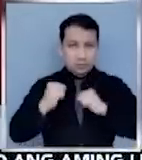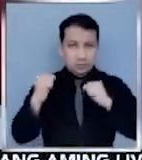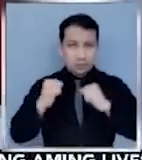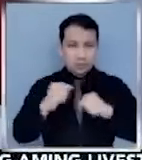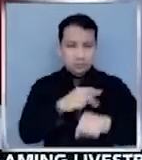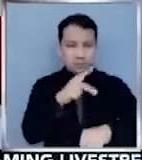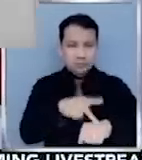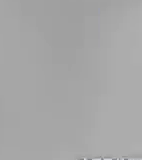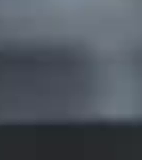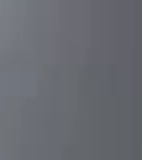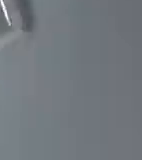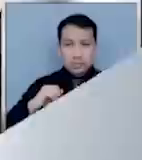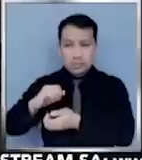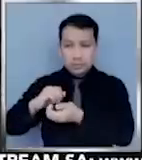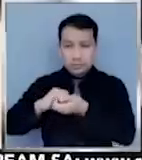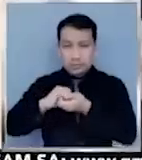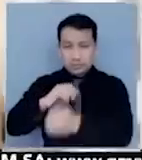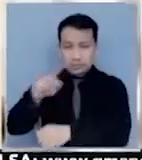ni Sandra Aguinaldo.